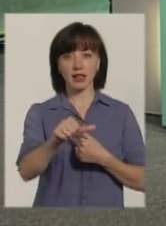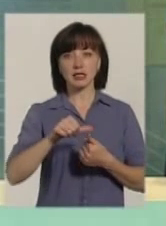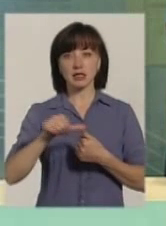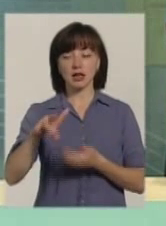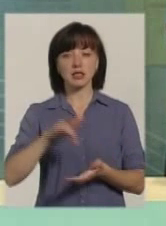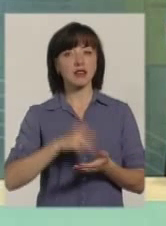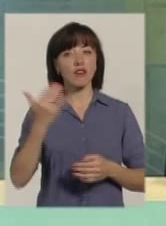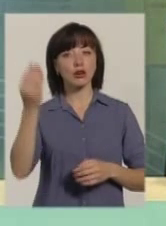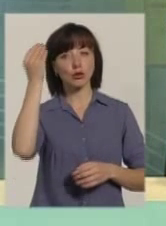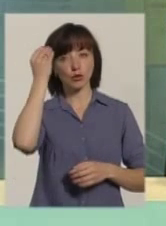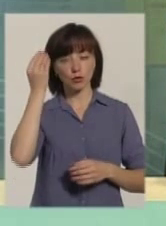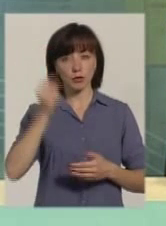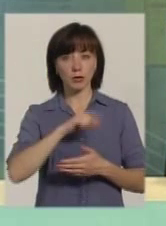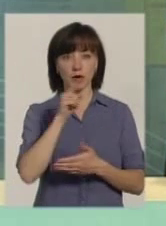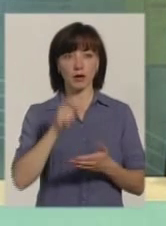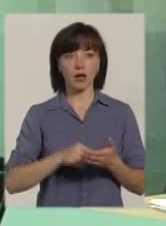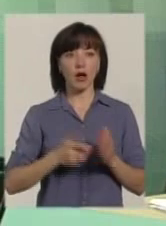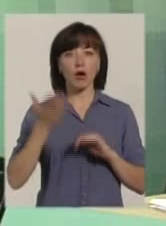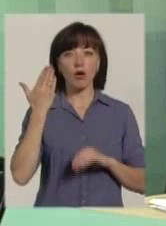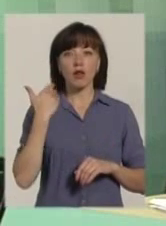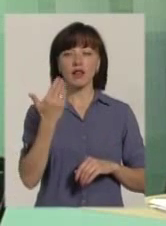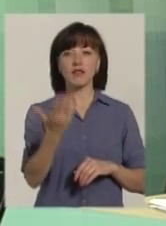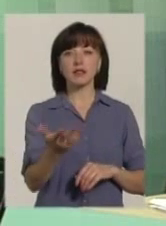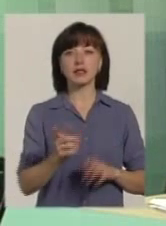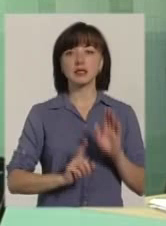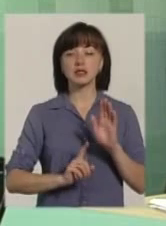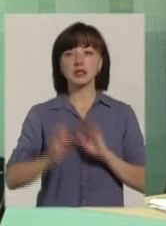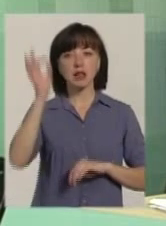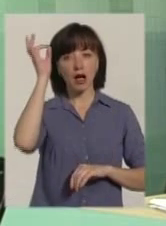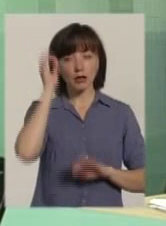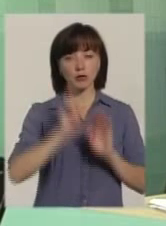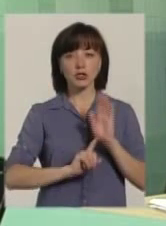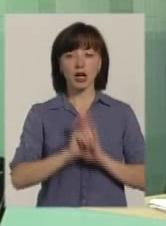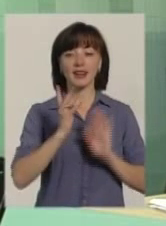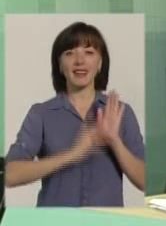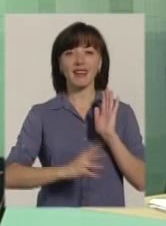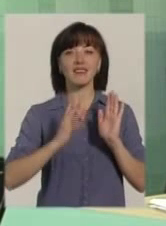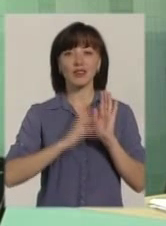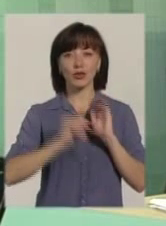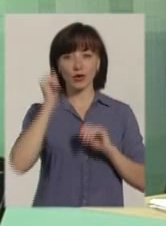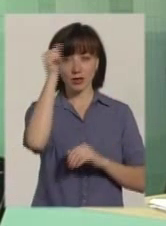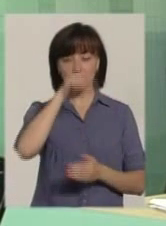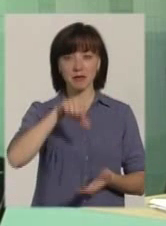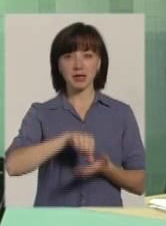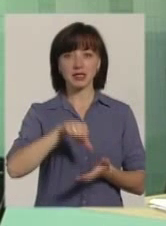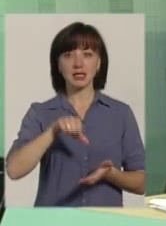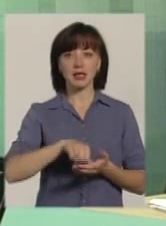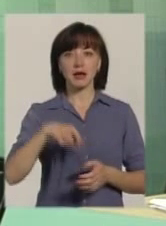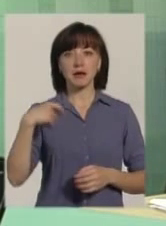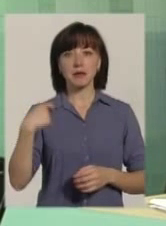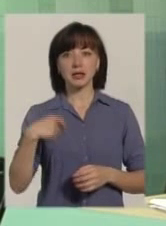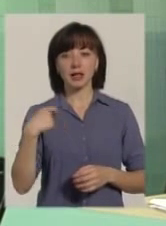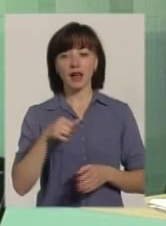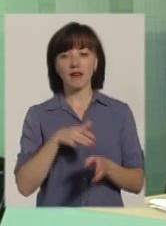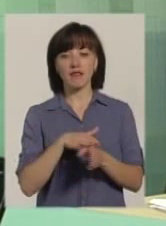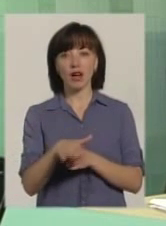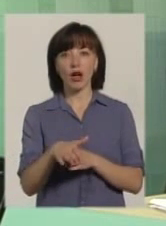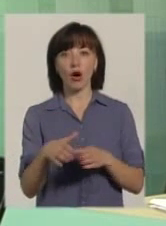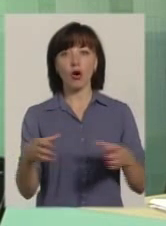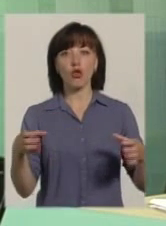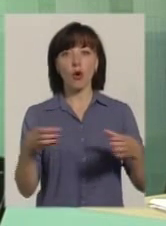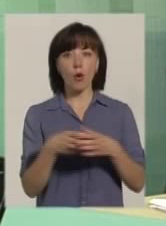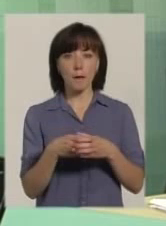ваша думка? В той час, коли ви згадуєте, тобто початок 90-х, коли були так звані представники президента і виконкоми, ну,